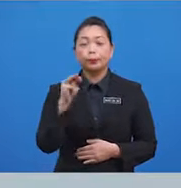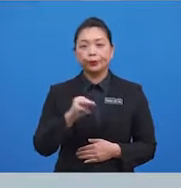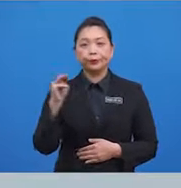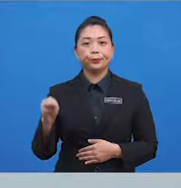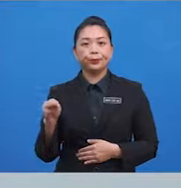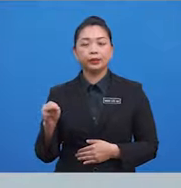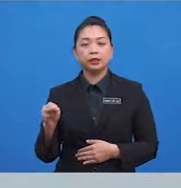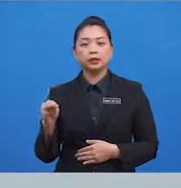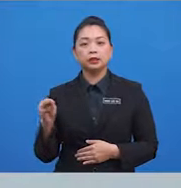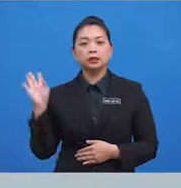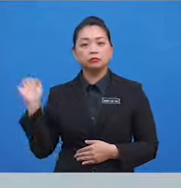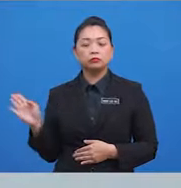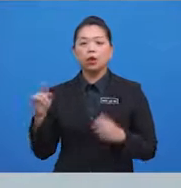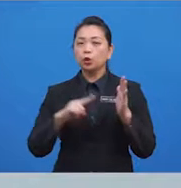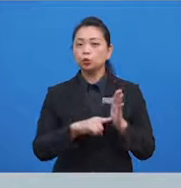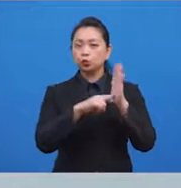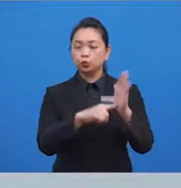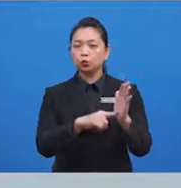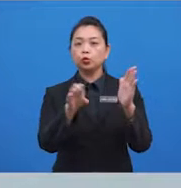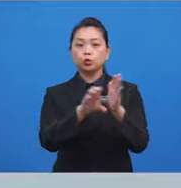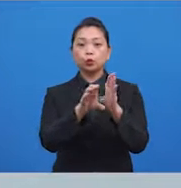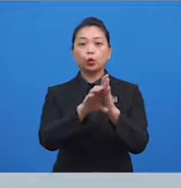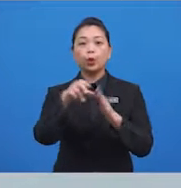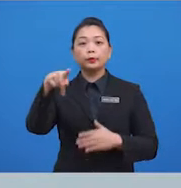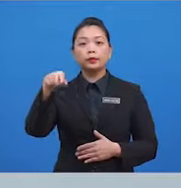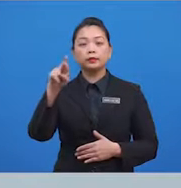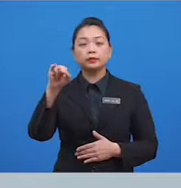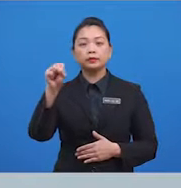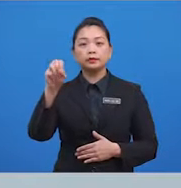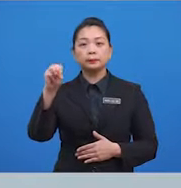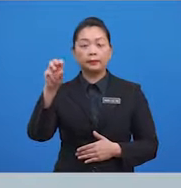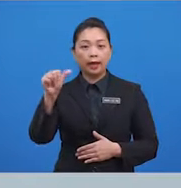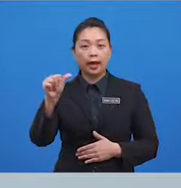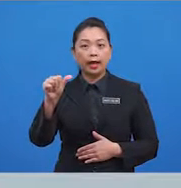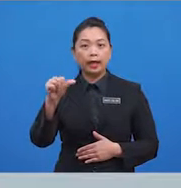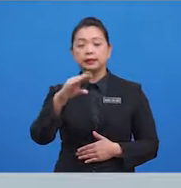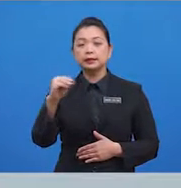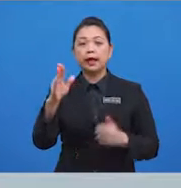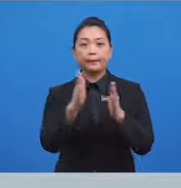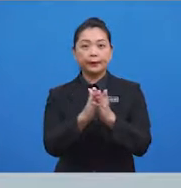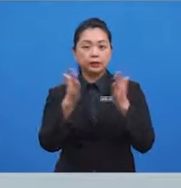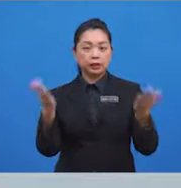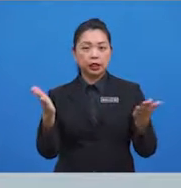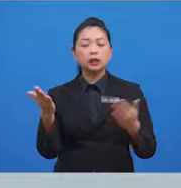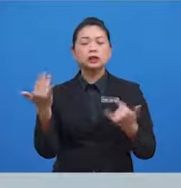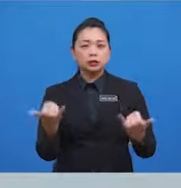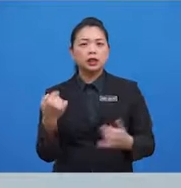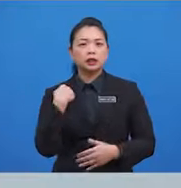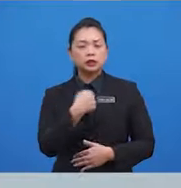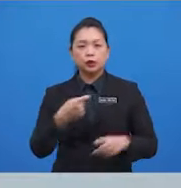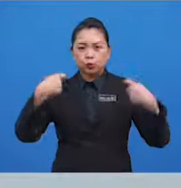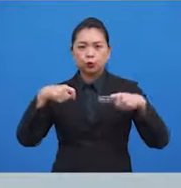Murid-murid, di paparan menunjukkan bentuk prisma segitiga dan bentangannya. Mari kita cuba